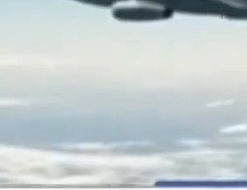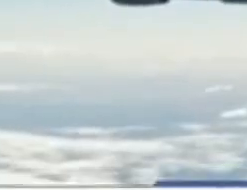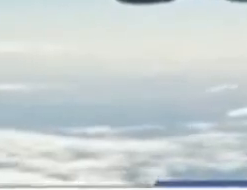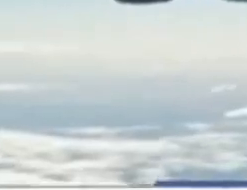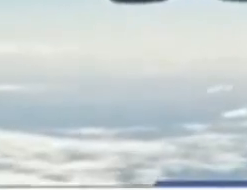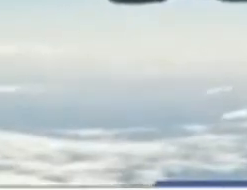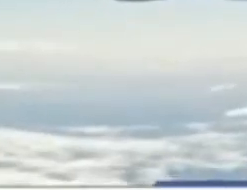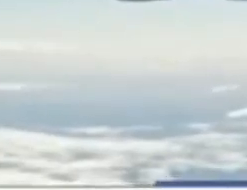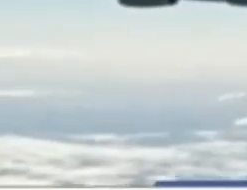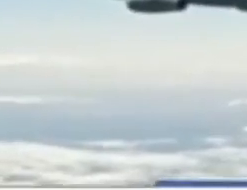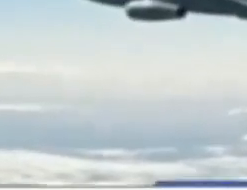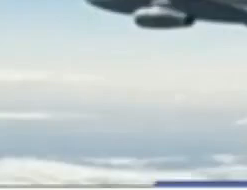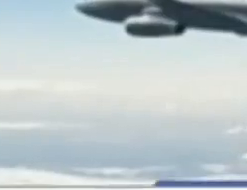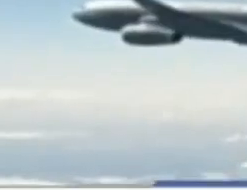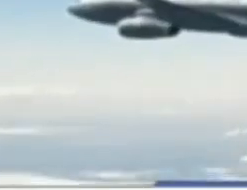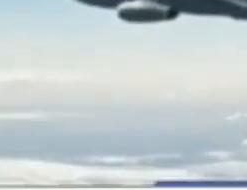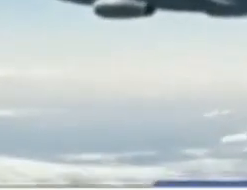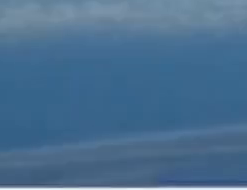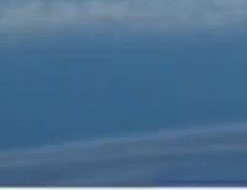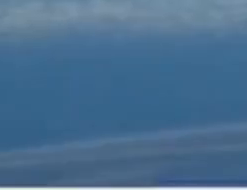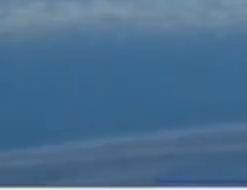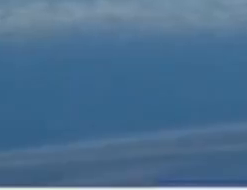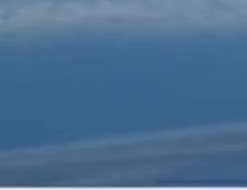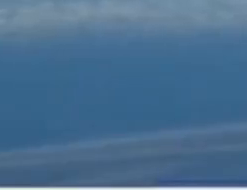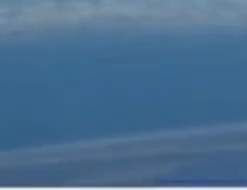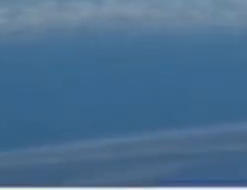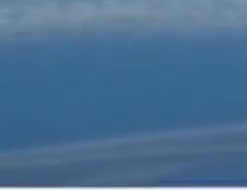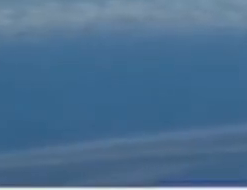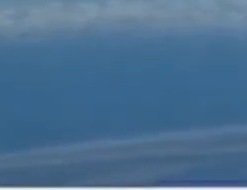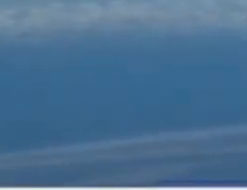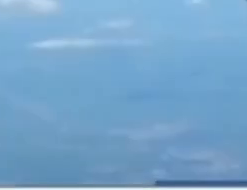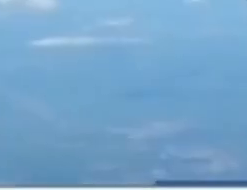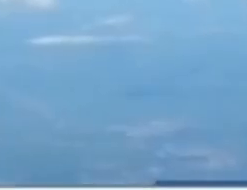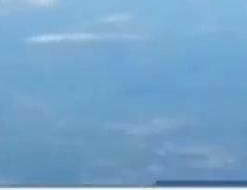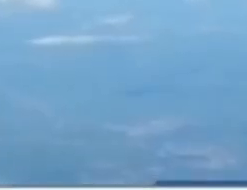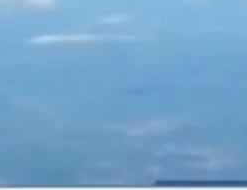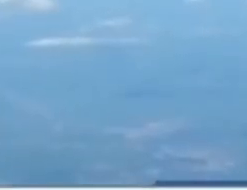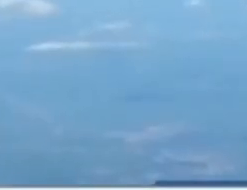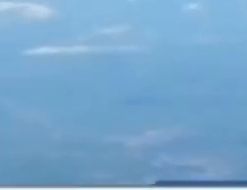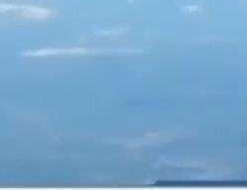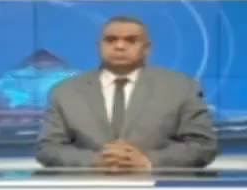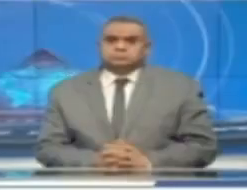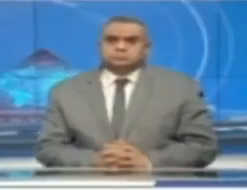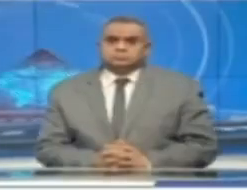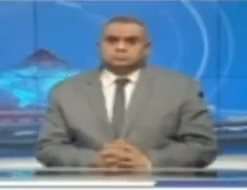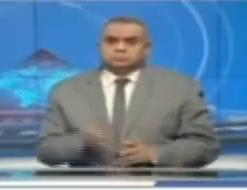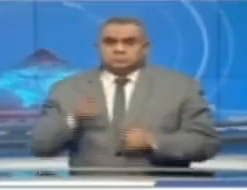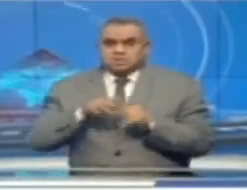كما تضمن التدريب تنفيذ عملية تزويد الطائرات بالوقود في الجو،